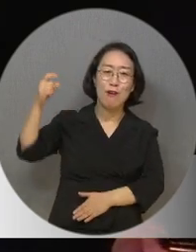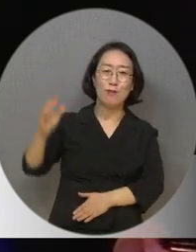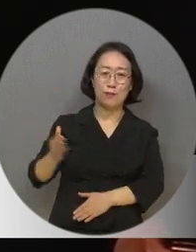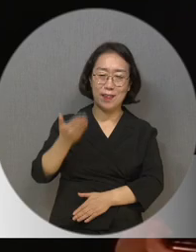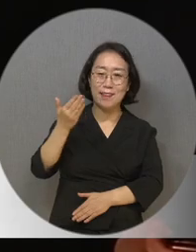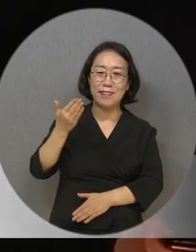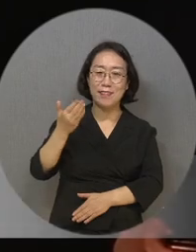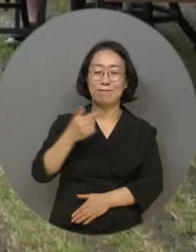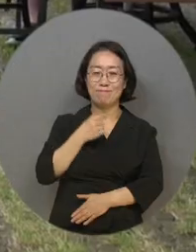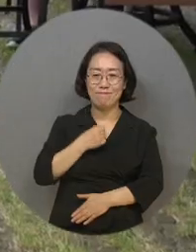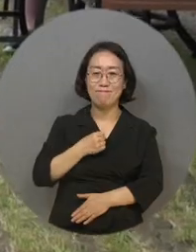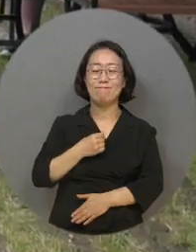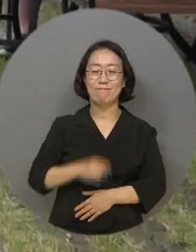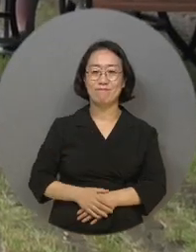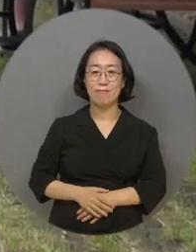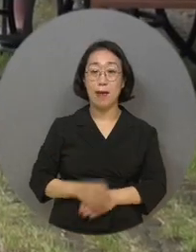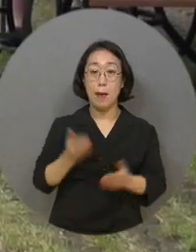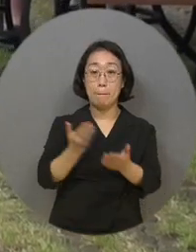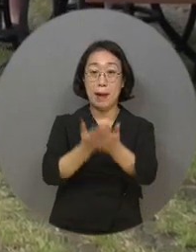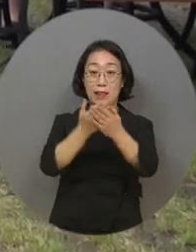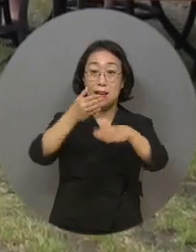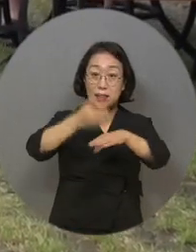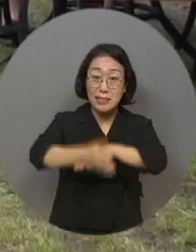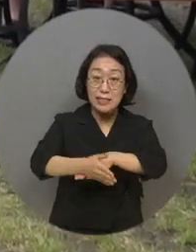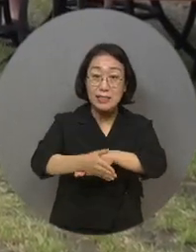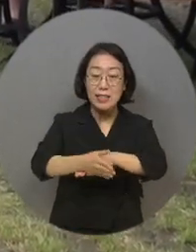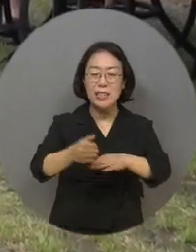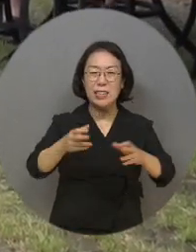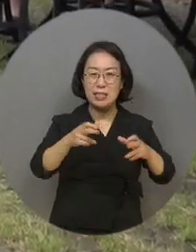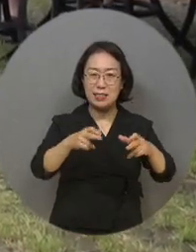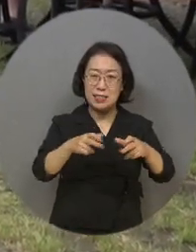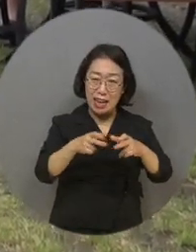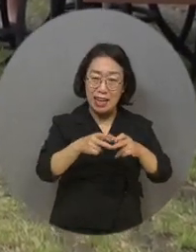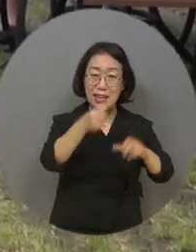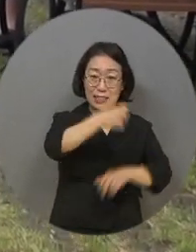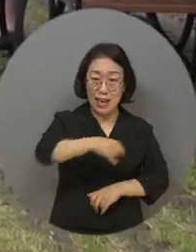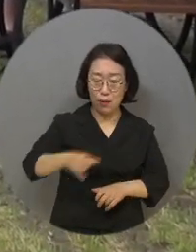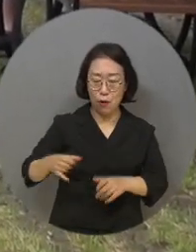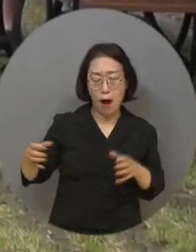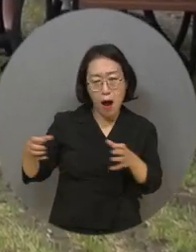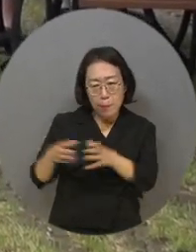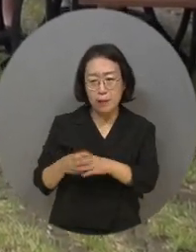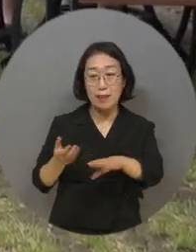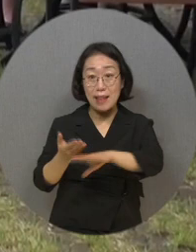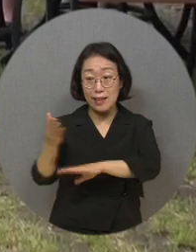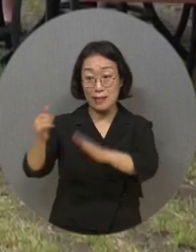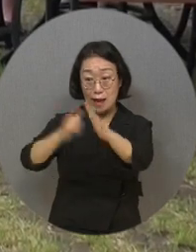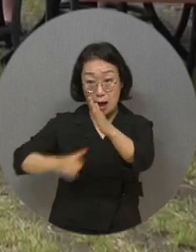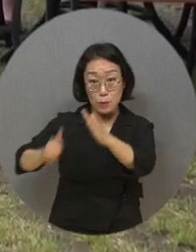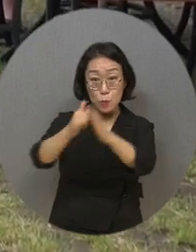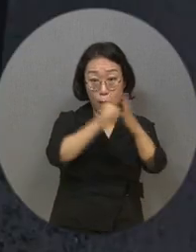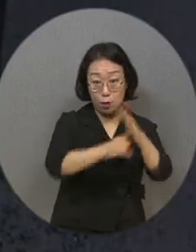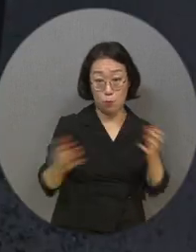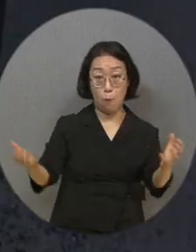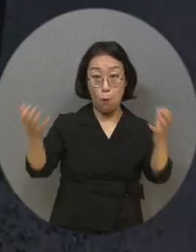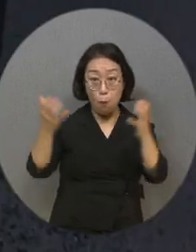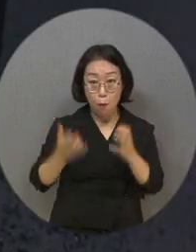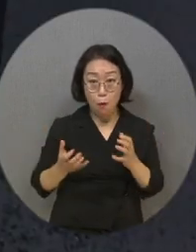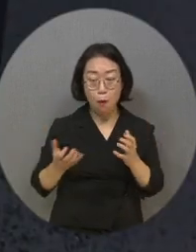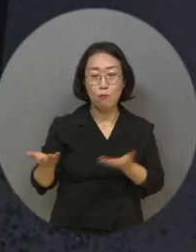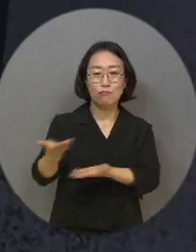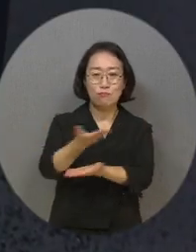시간이 되었으면 합니다. 발달장애 자녀와 함께 집을 떠나 다른 장애 가족들과 보내는 체험의 시간을